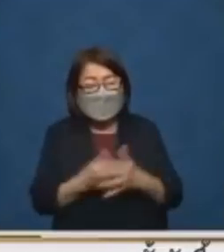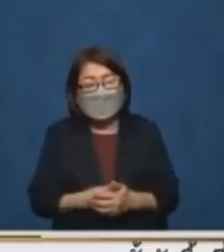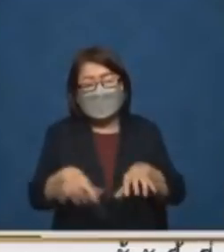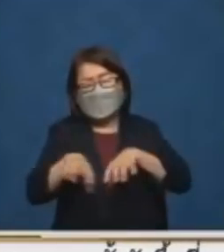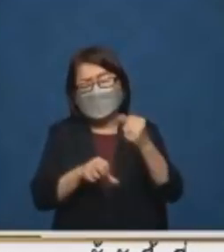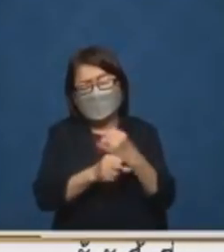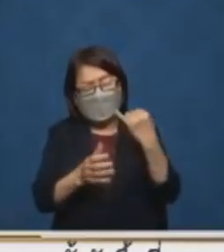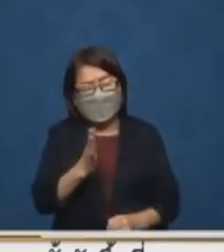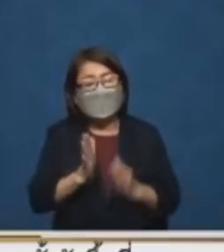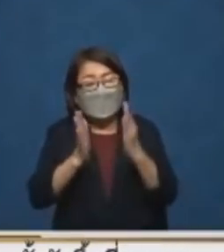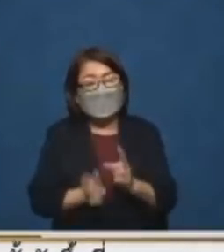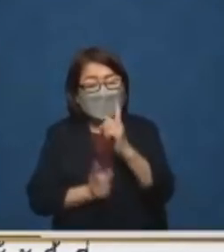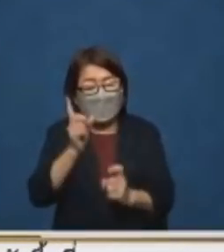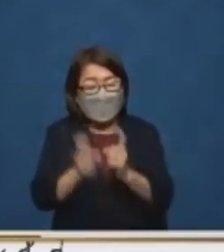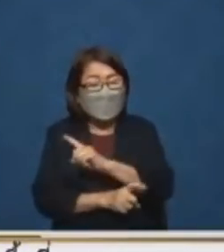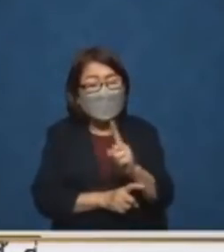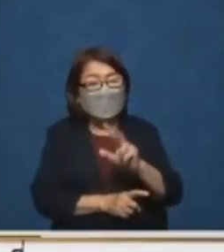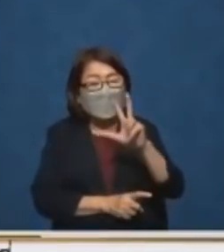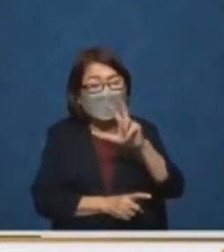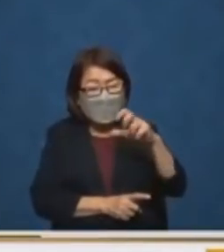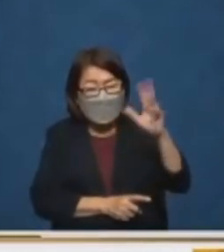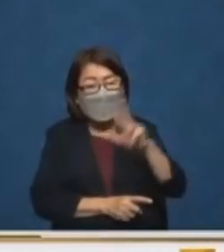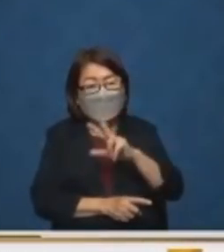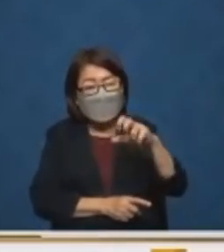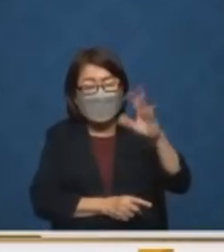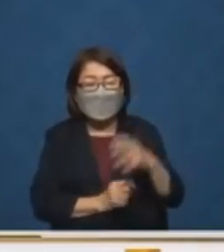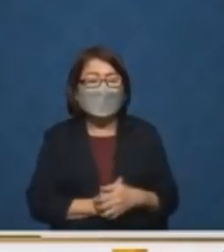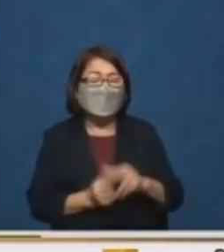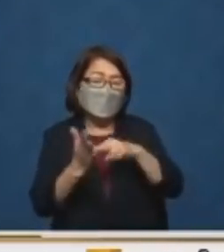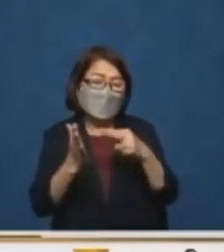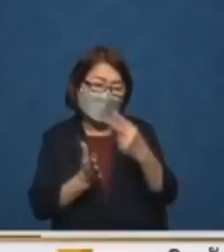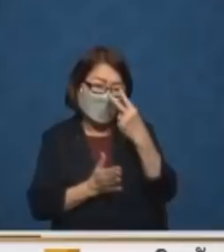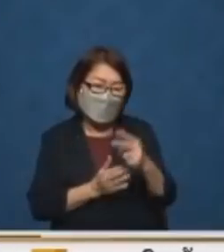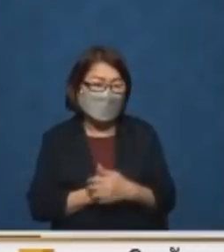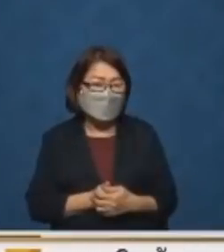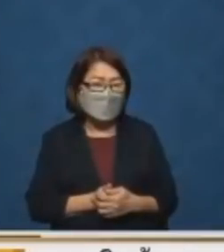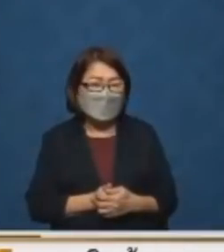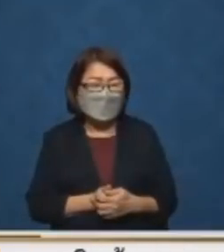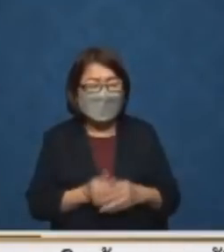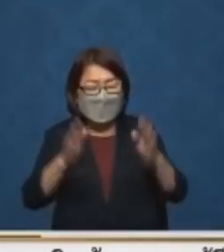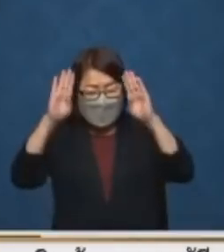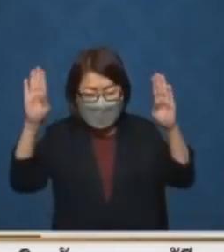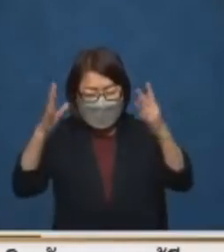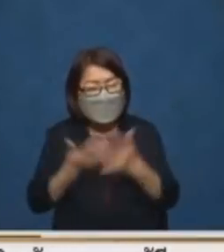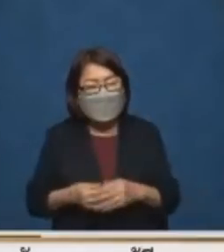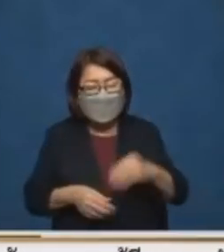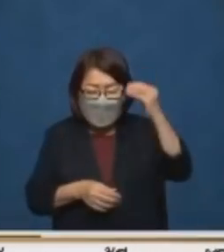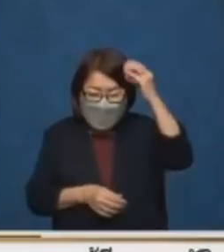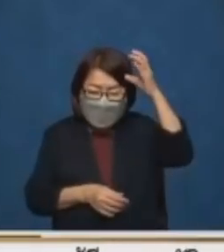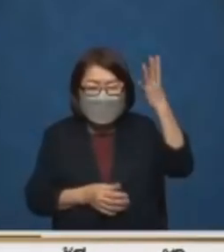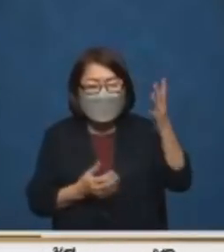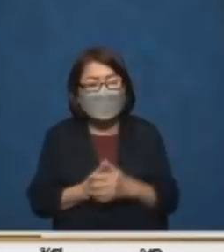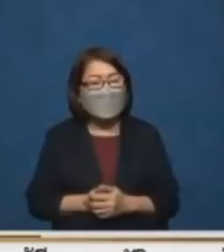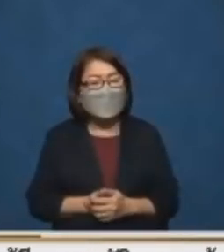วมสามรอยคน เป็นสิ่งที่บงบอกว่า ขาดซึงองคความรู้ ไล้ซึงภูิบัญาเพระมุ่งแต่หาผ